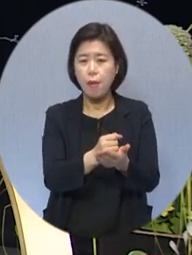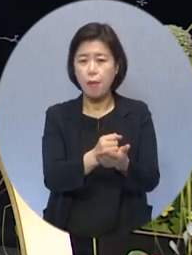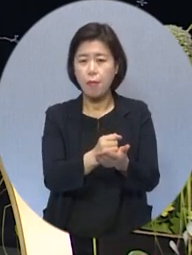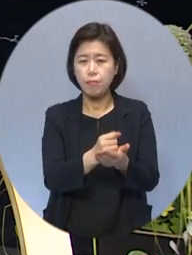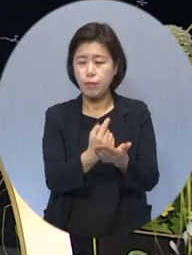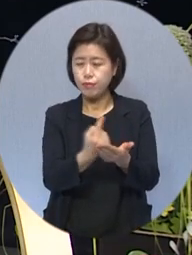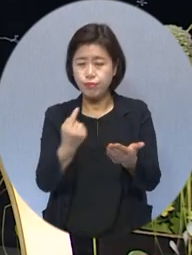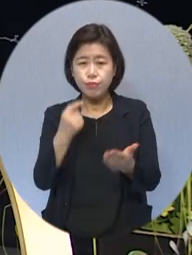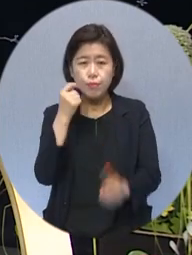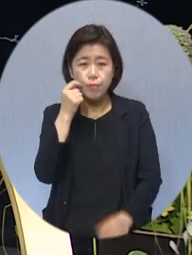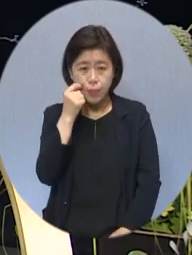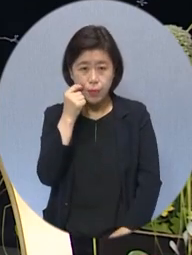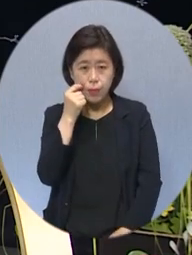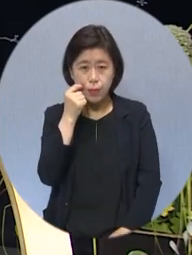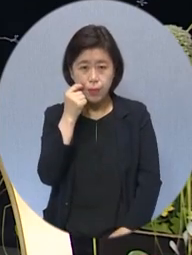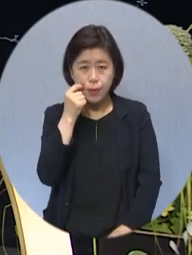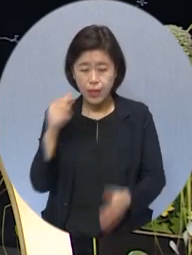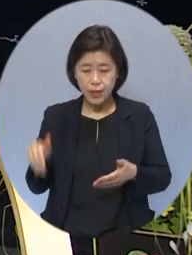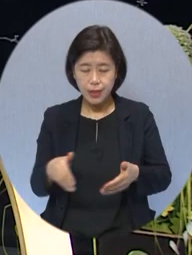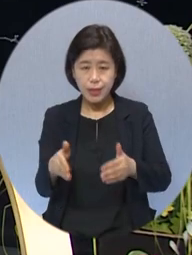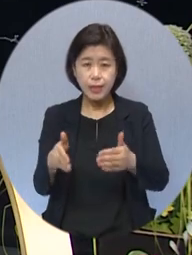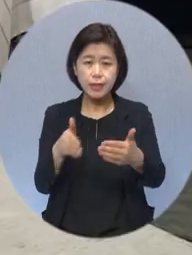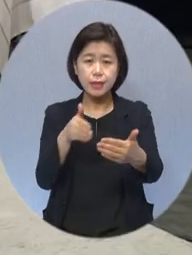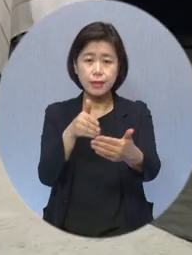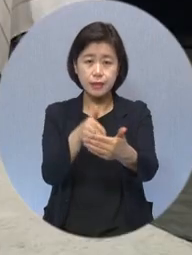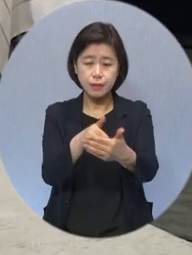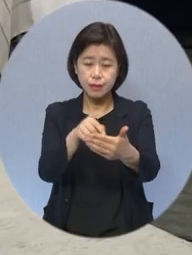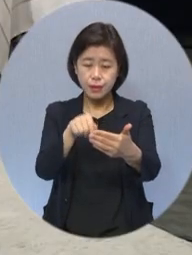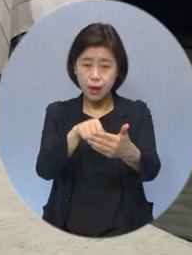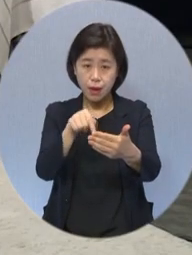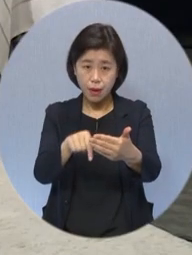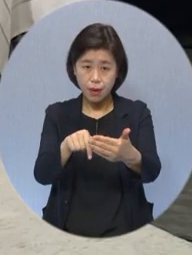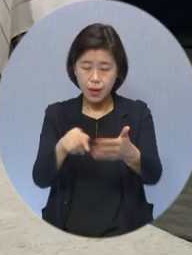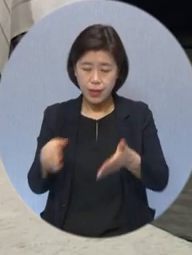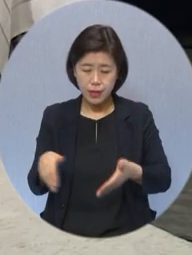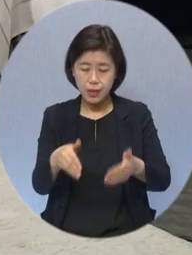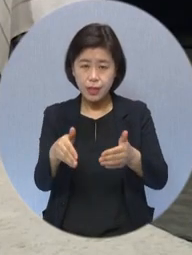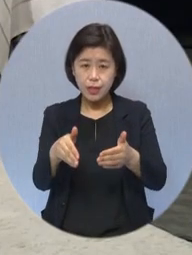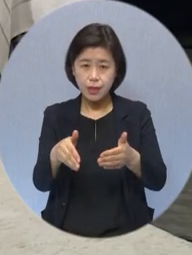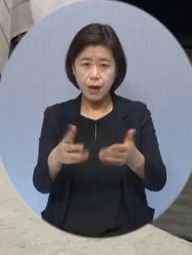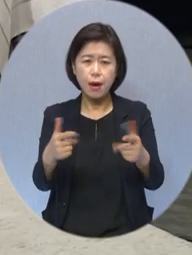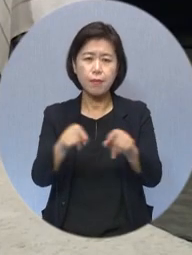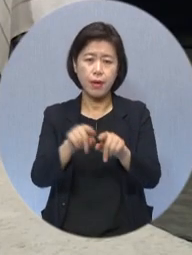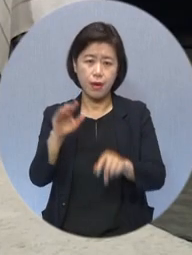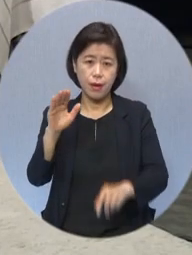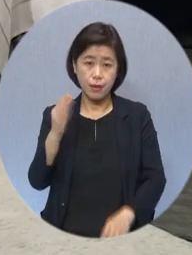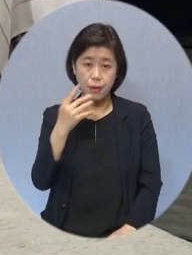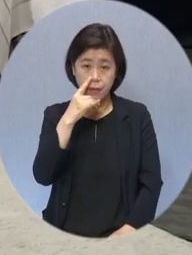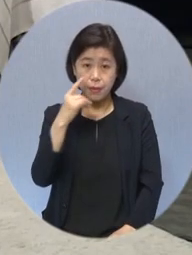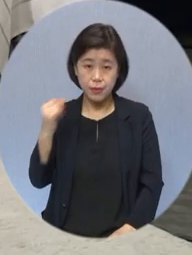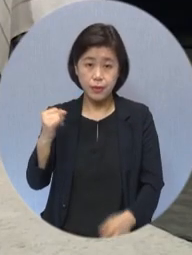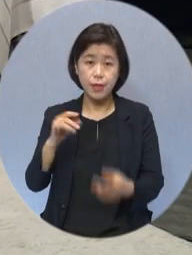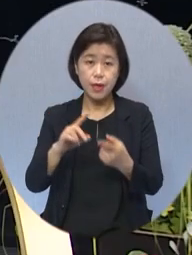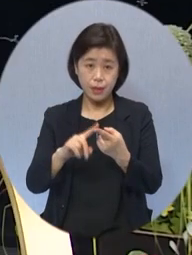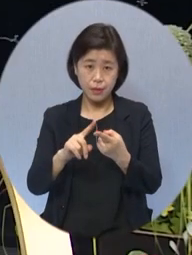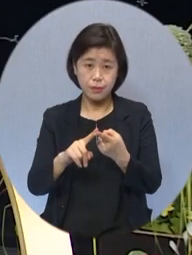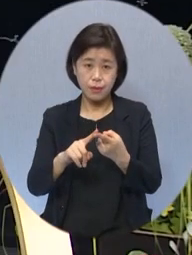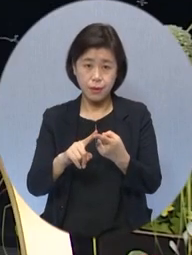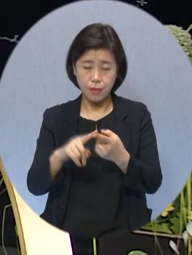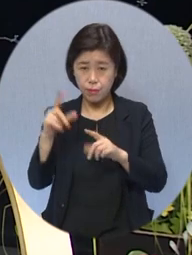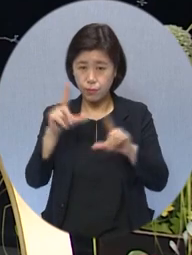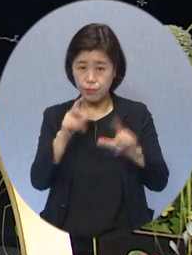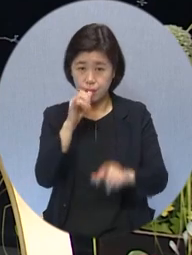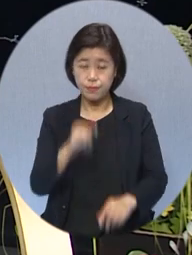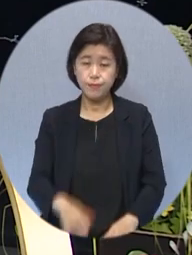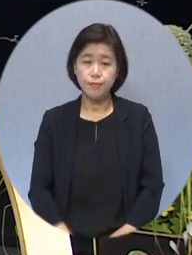끝에서 길의 일부가 되어버린 어머니로 보여주고 어머니가 걸었던 길을 이젤처럼 둘러매게 합니다. 그